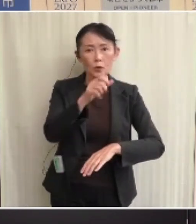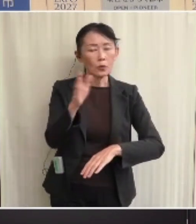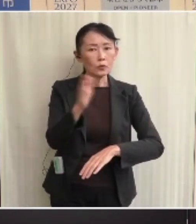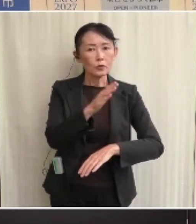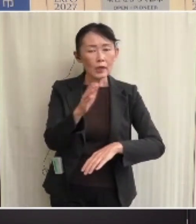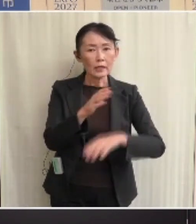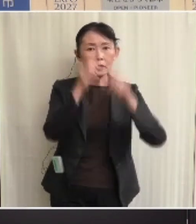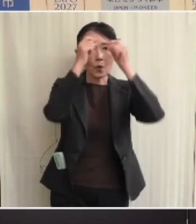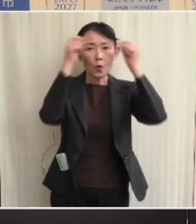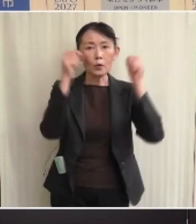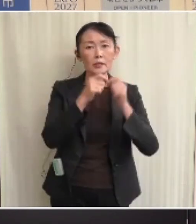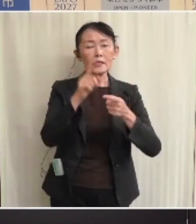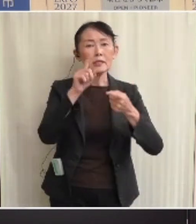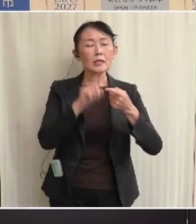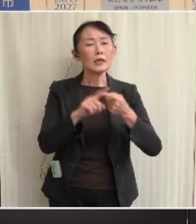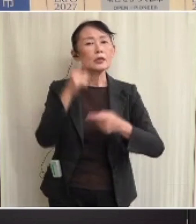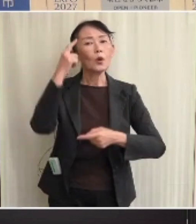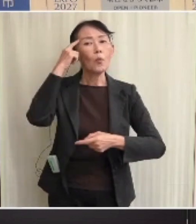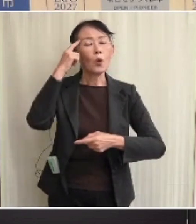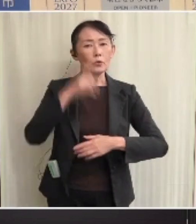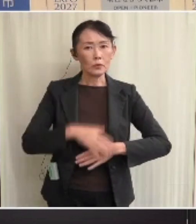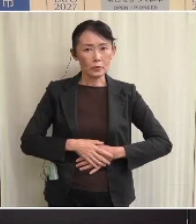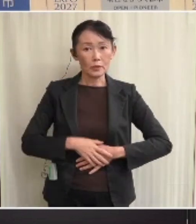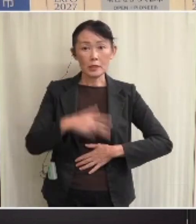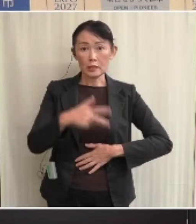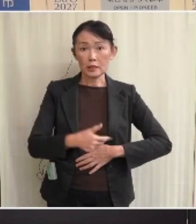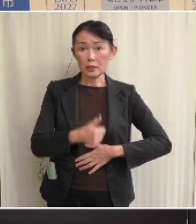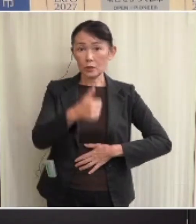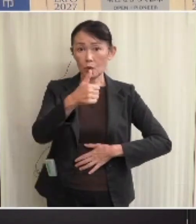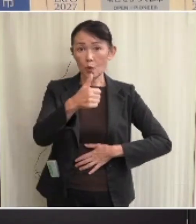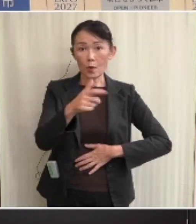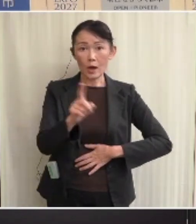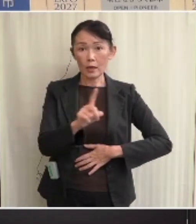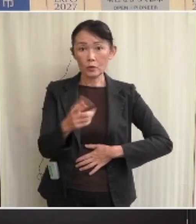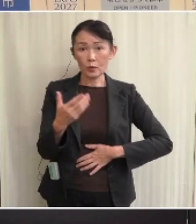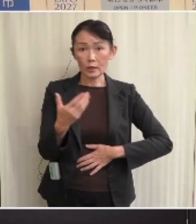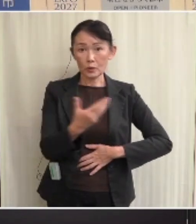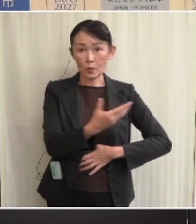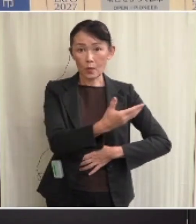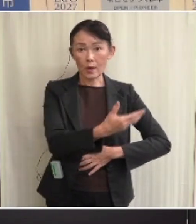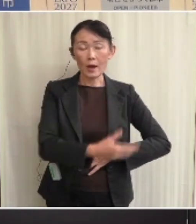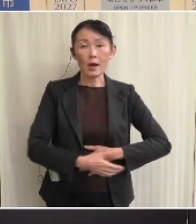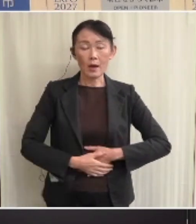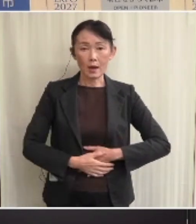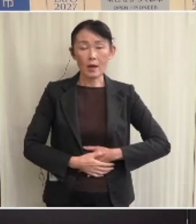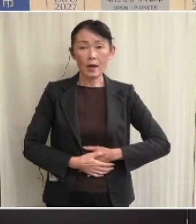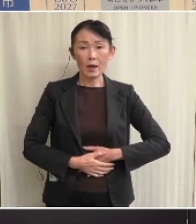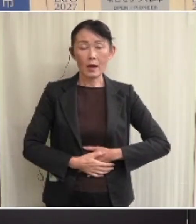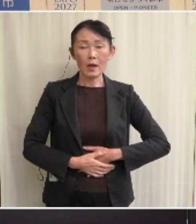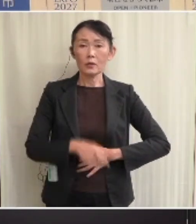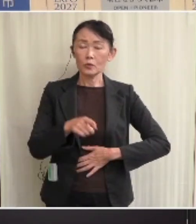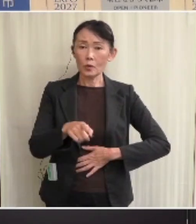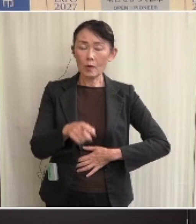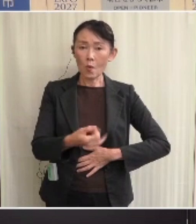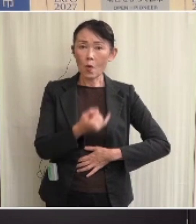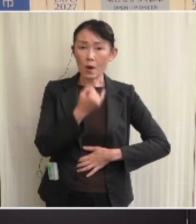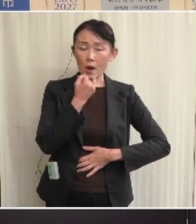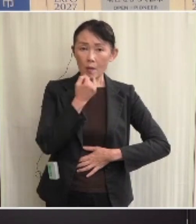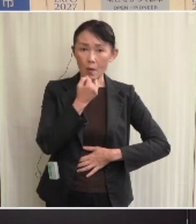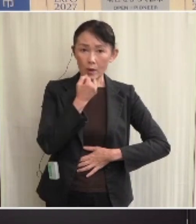ふうに私個人としては思うんですが、市長としてはその、そもそもそういうものは望ましくないのか、あるいはまあそれも含め